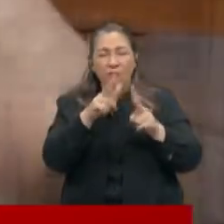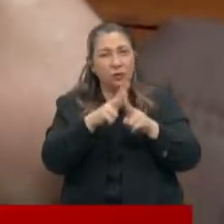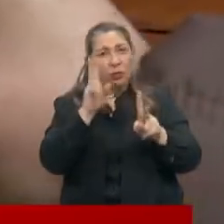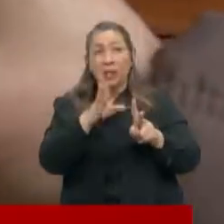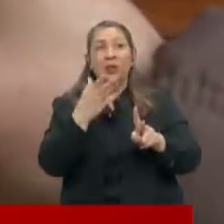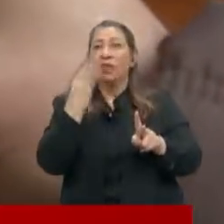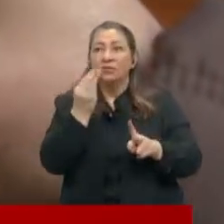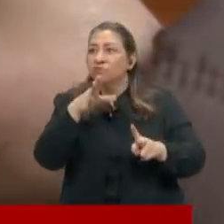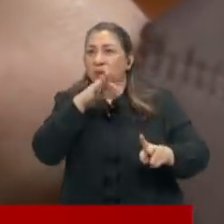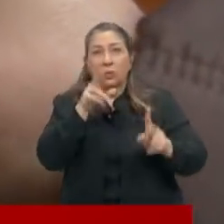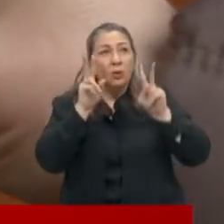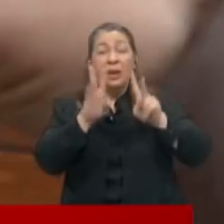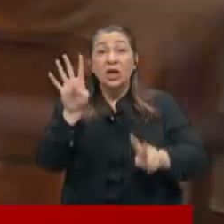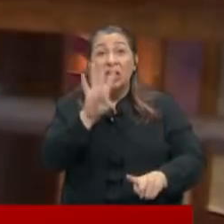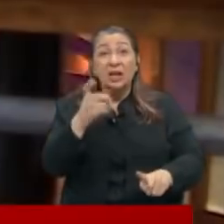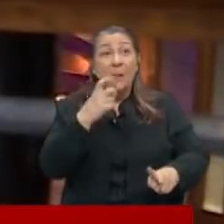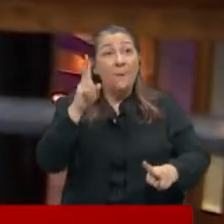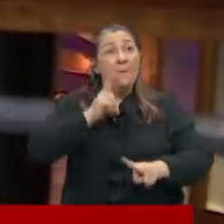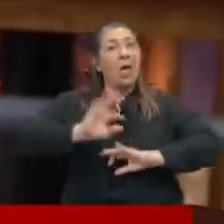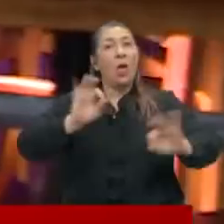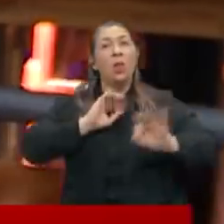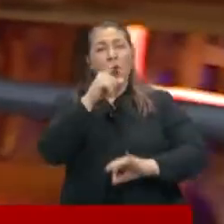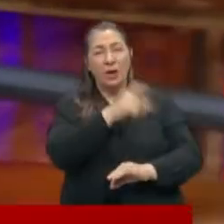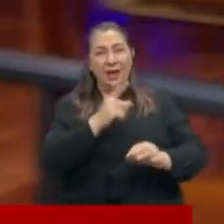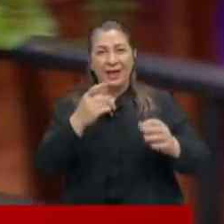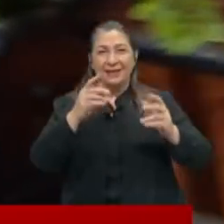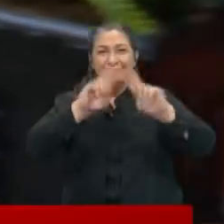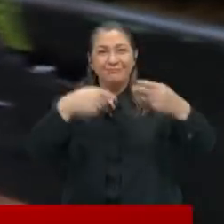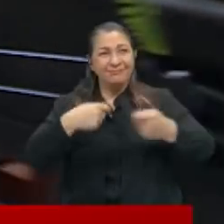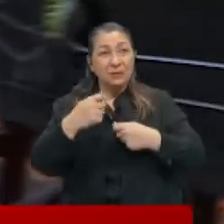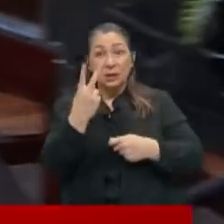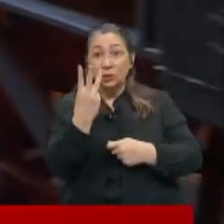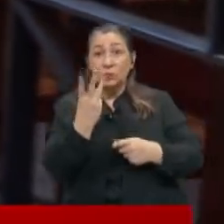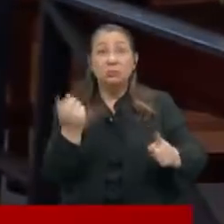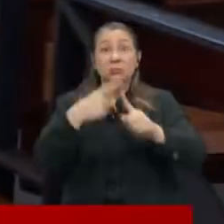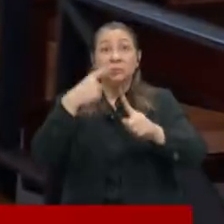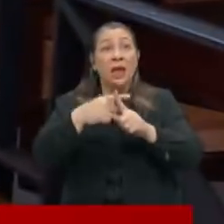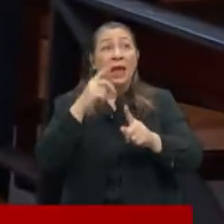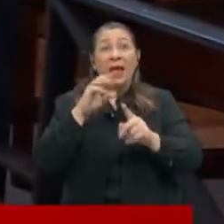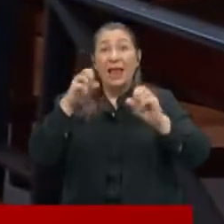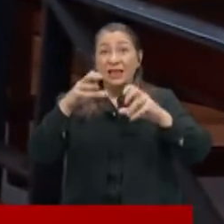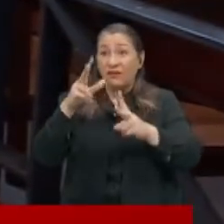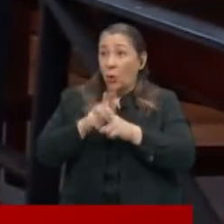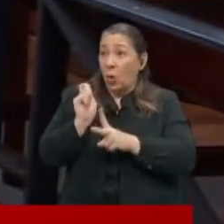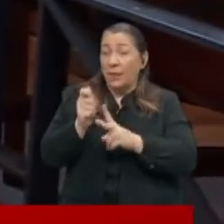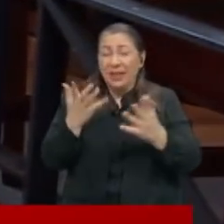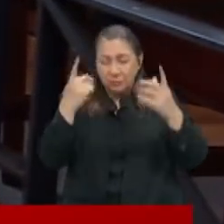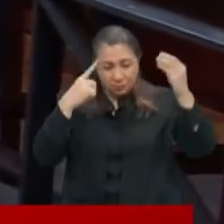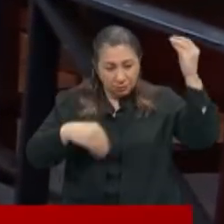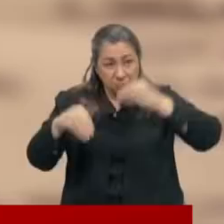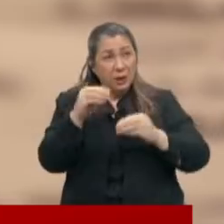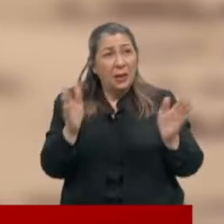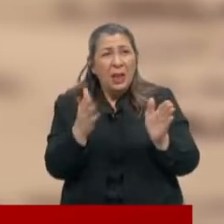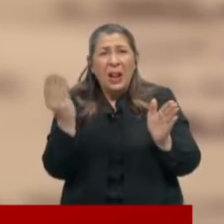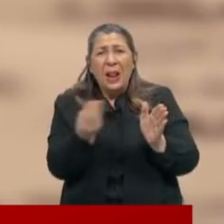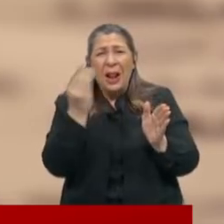ne genci ne yaşlısı. 40 yıllık Beyoğlu esnafı 2-3 katına çıkan elektrik faturalarını ödemenin yollarını arıyor. Küçücük